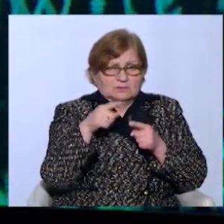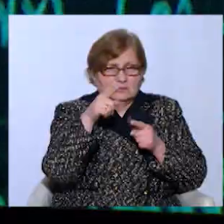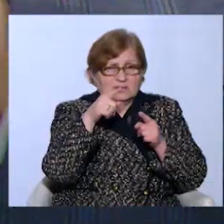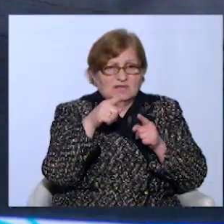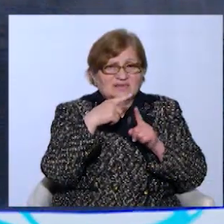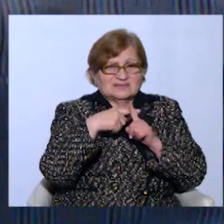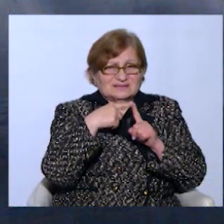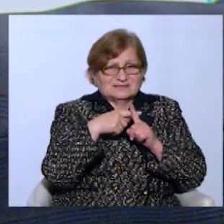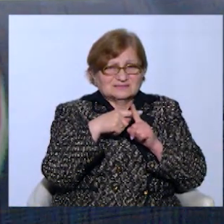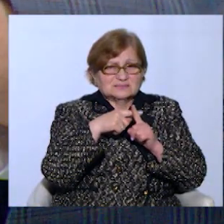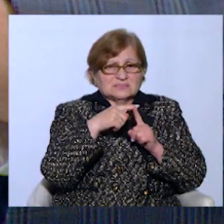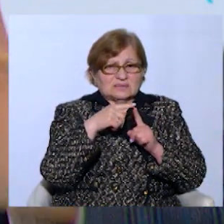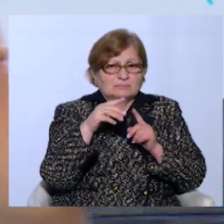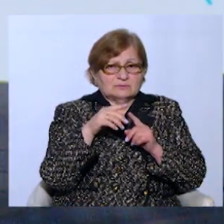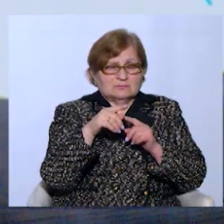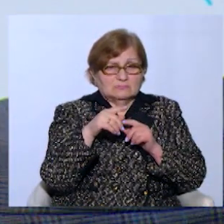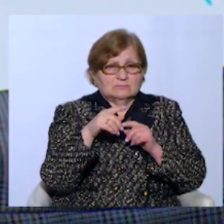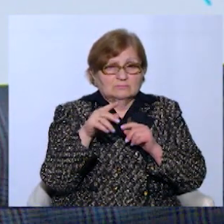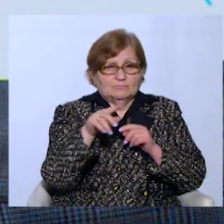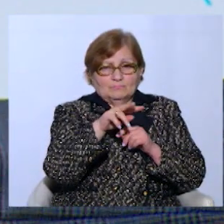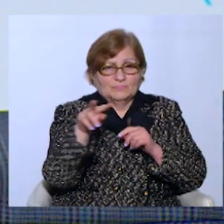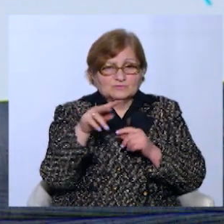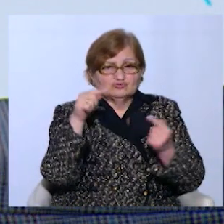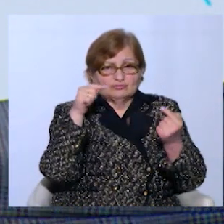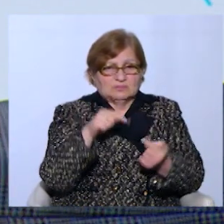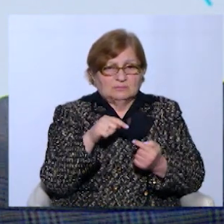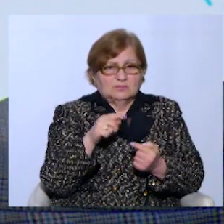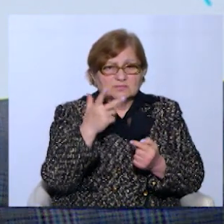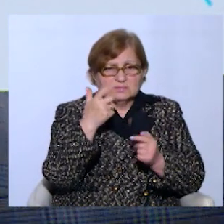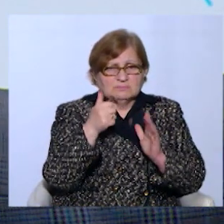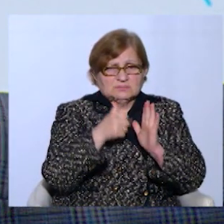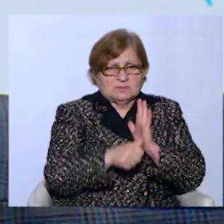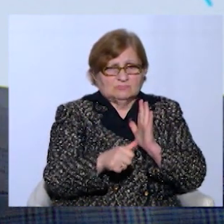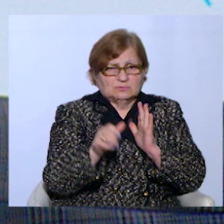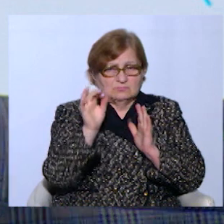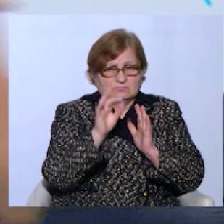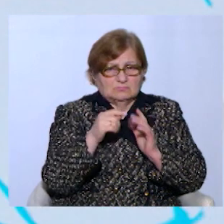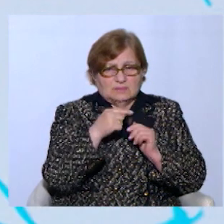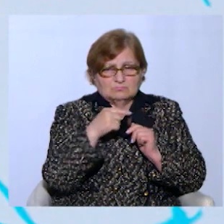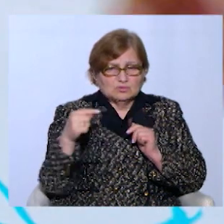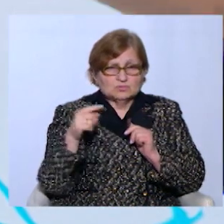დადებითი მიმართულებიდან, აი ეს მთლიანი კუთხე, შესაბამისად იქნება 360 გრადუსი